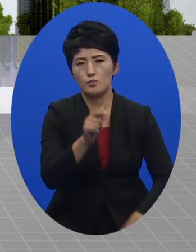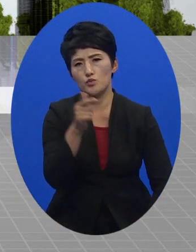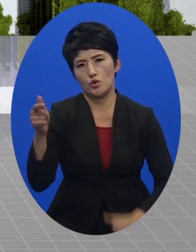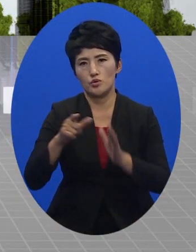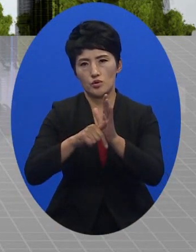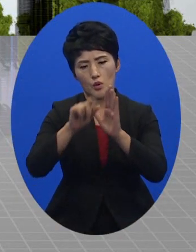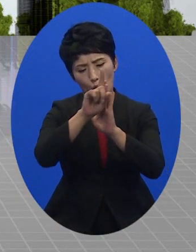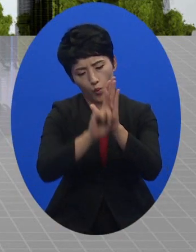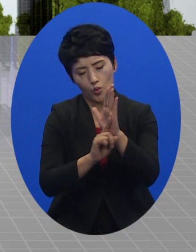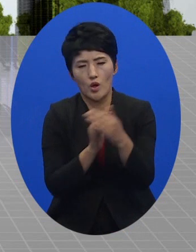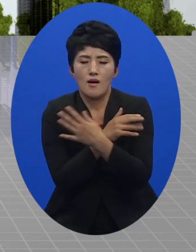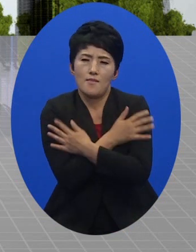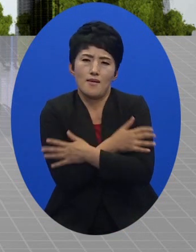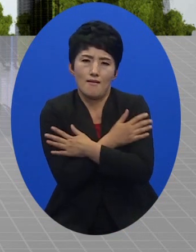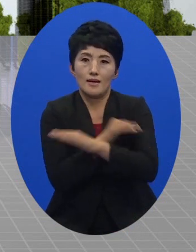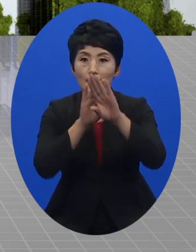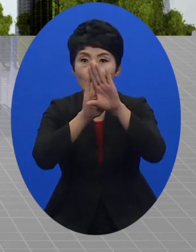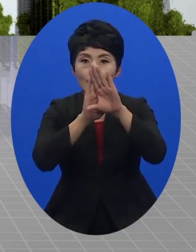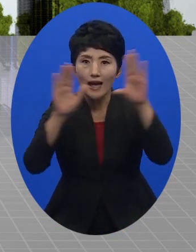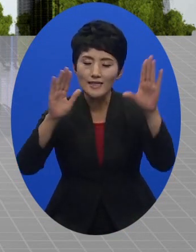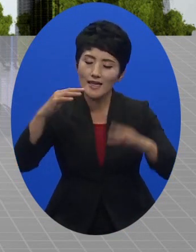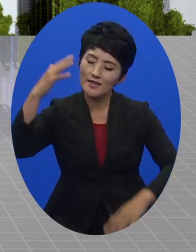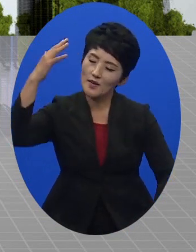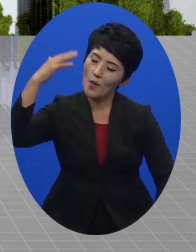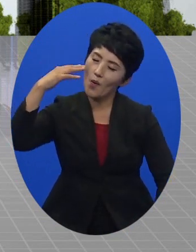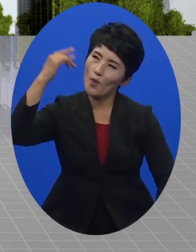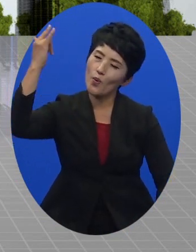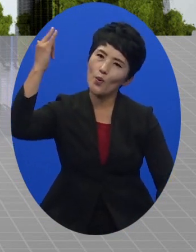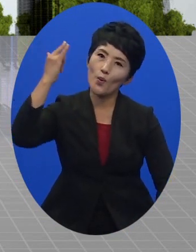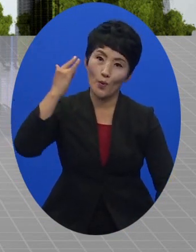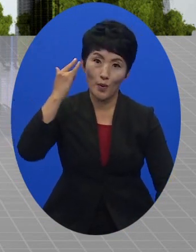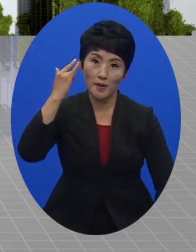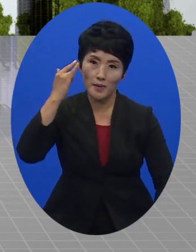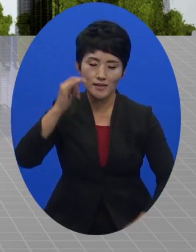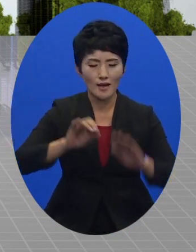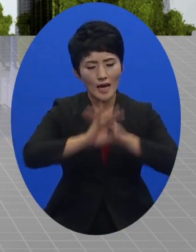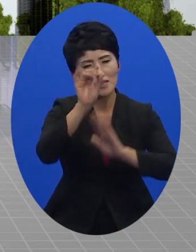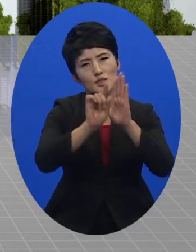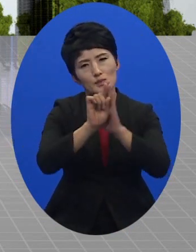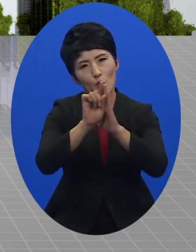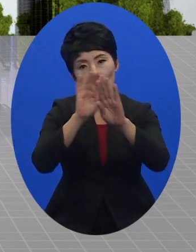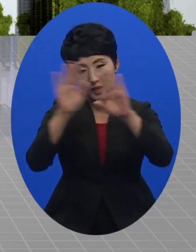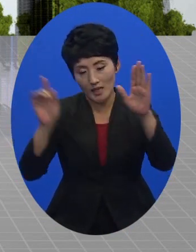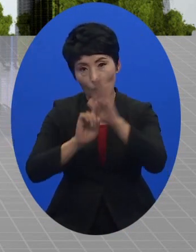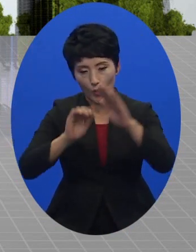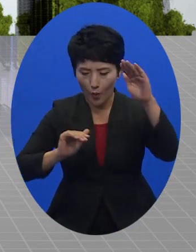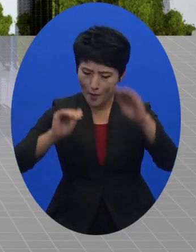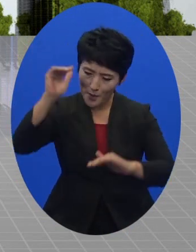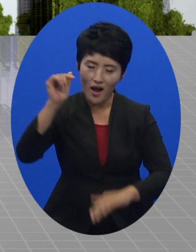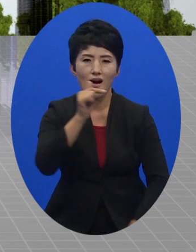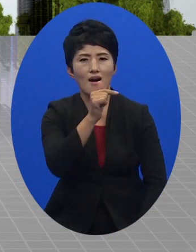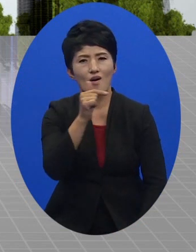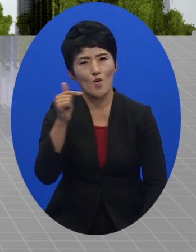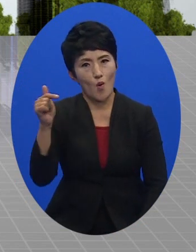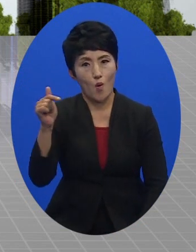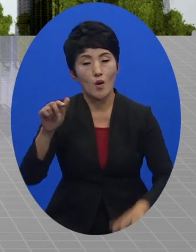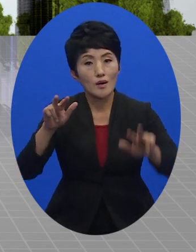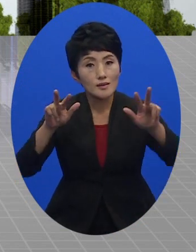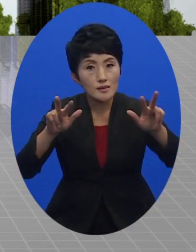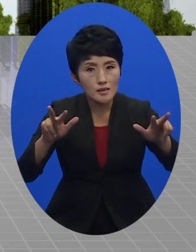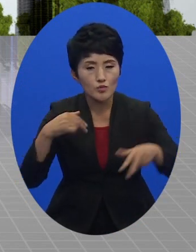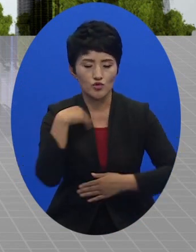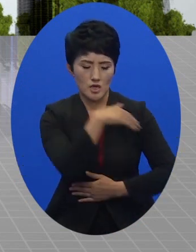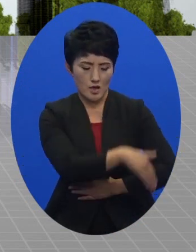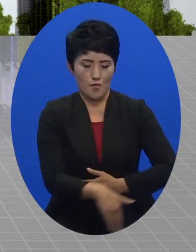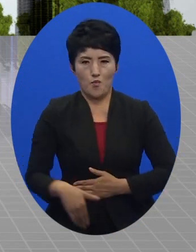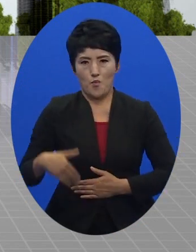쌀쌀하고 한낮엔 따뜻한 가을 햇살이 내리쬐면서 일교차 큰 날씨가 이어지고 있습니다. 이런 날씨에는 우리 몸이